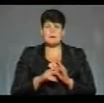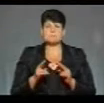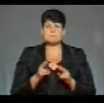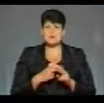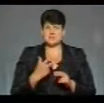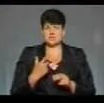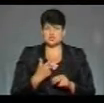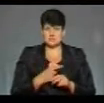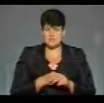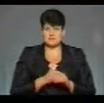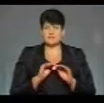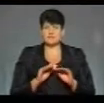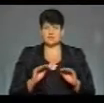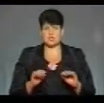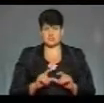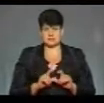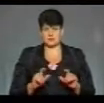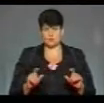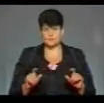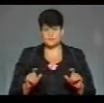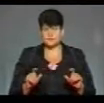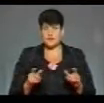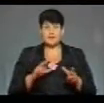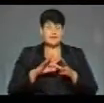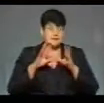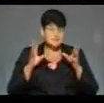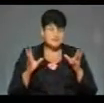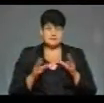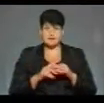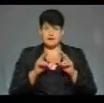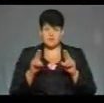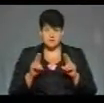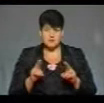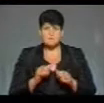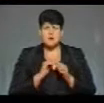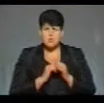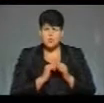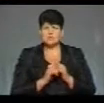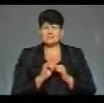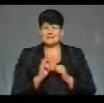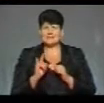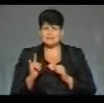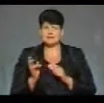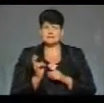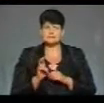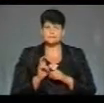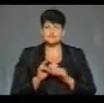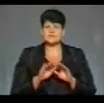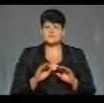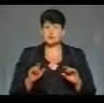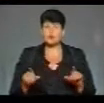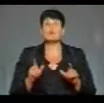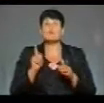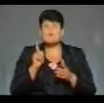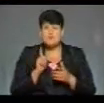щеплень до дитячого садку. Але за загальним правилом, кожна дитина, яка йде в дитячий садок, має